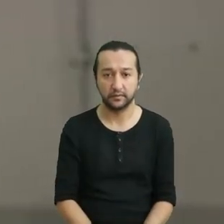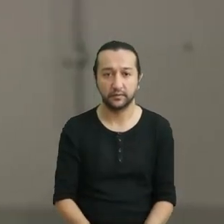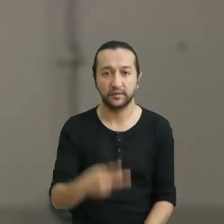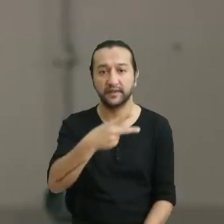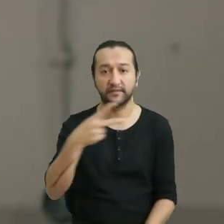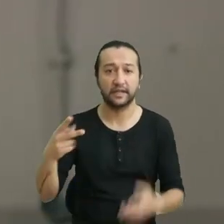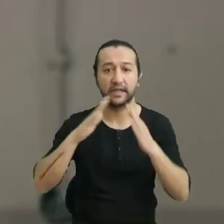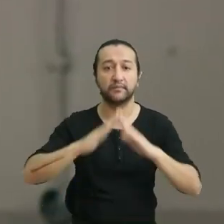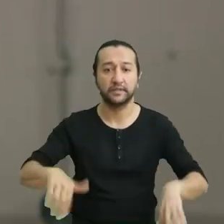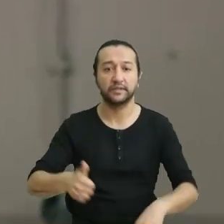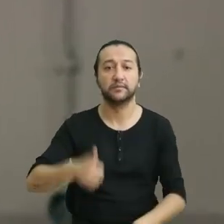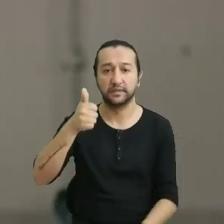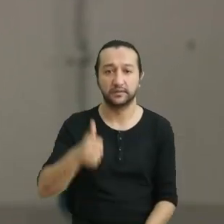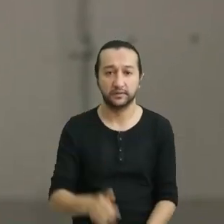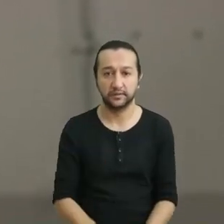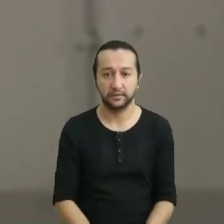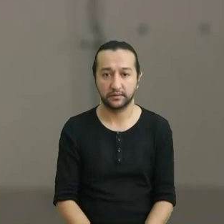bir levhastı başkanım.